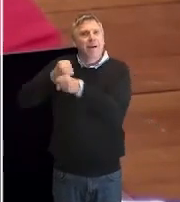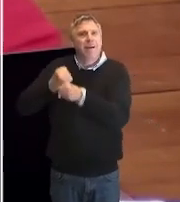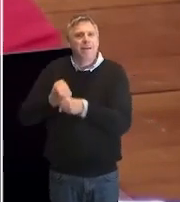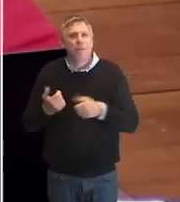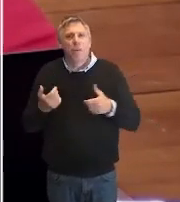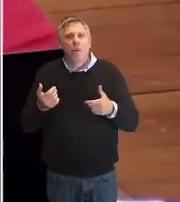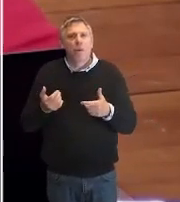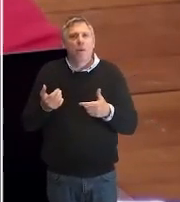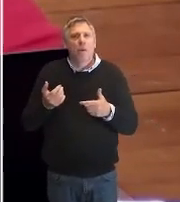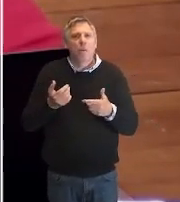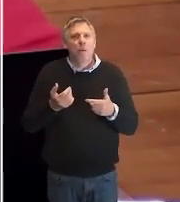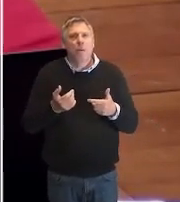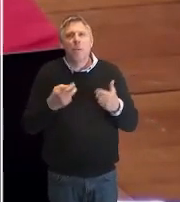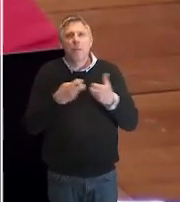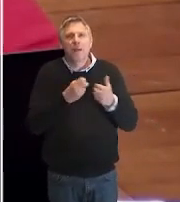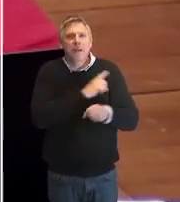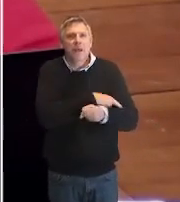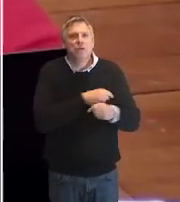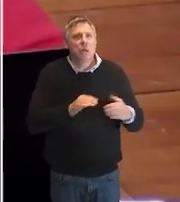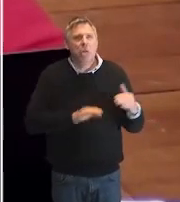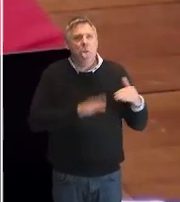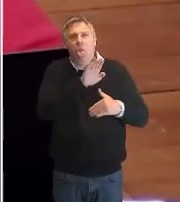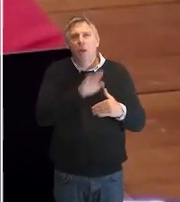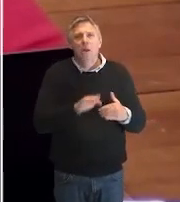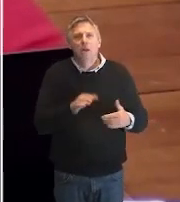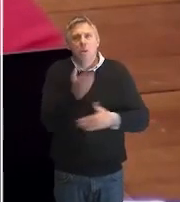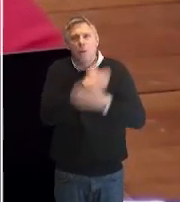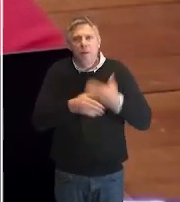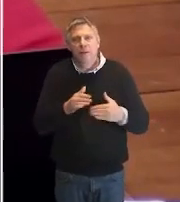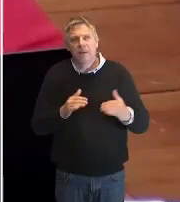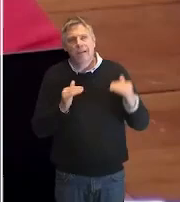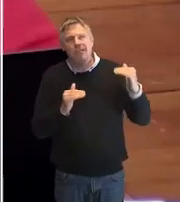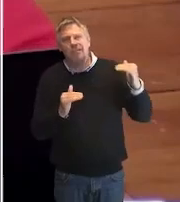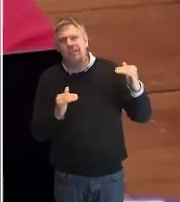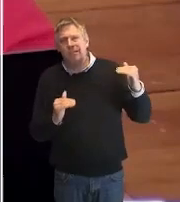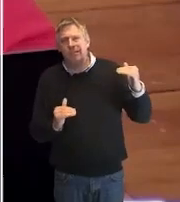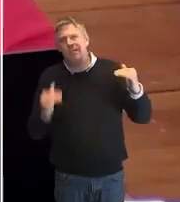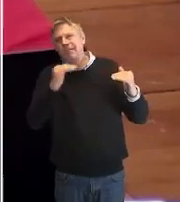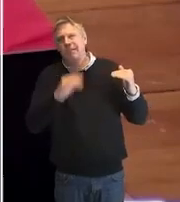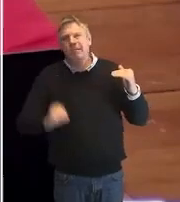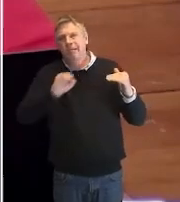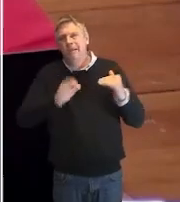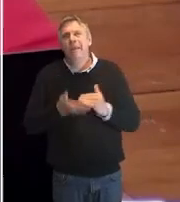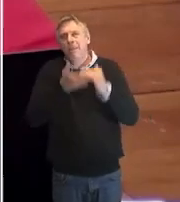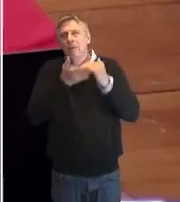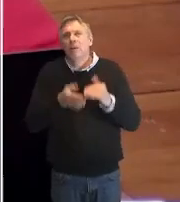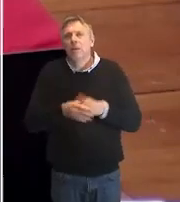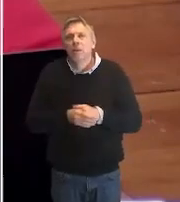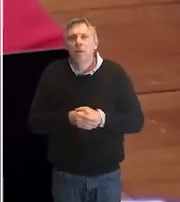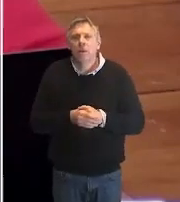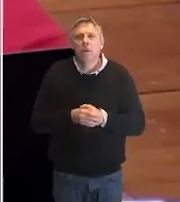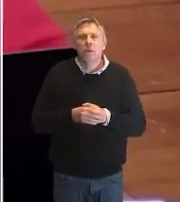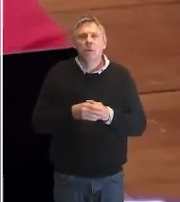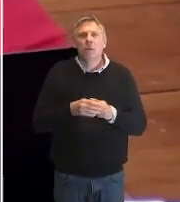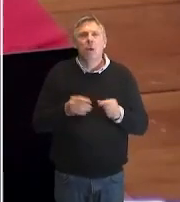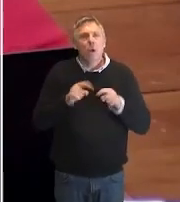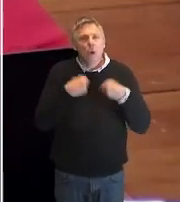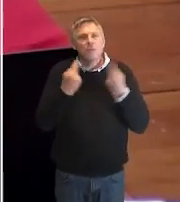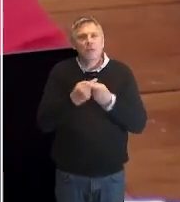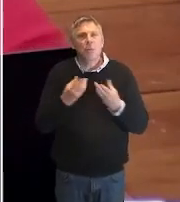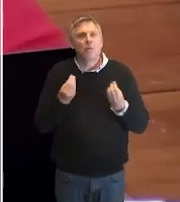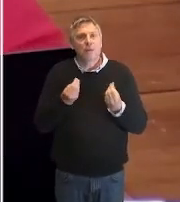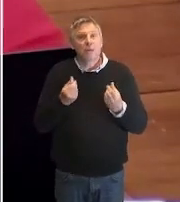charge des prix de l'énergie. Pourtant, la ville de Bordeaux y est éligible. Vous nous avez d'ailleurs, après la commission des finances, à notre demande,